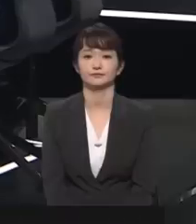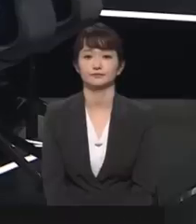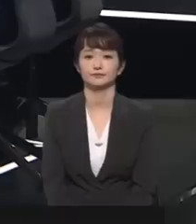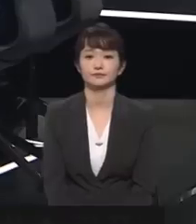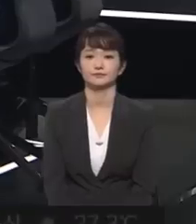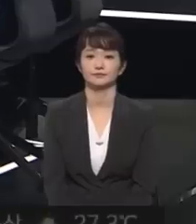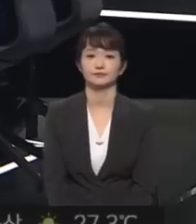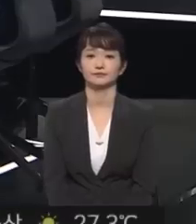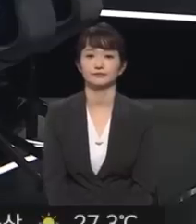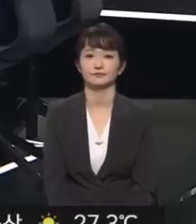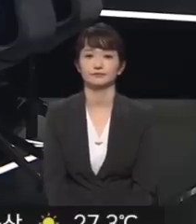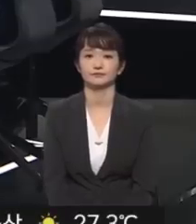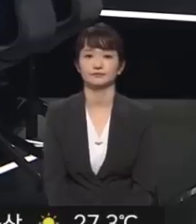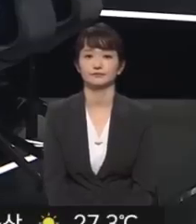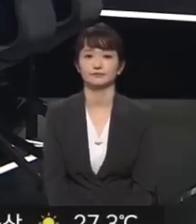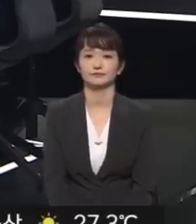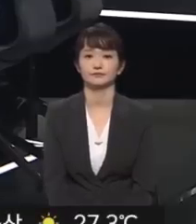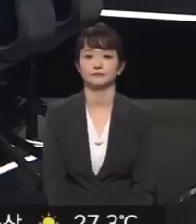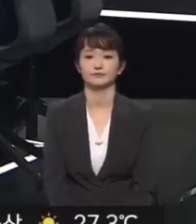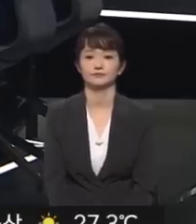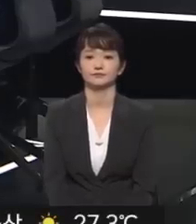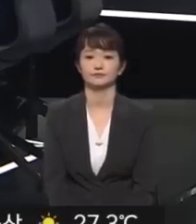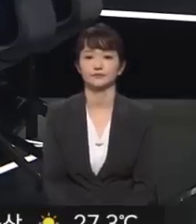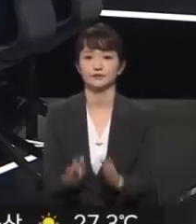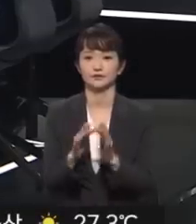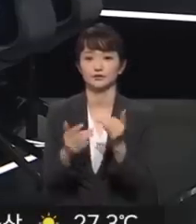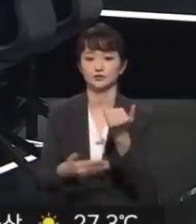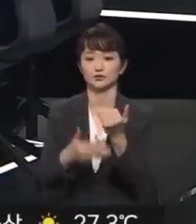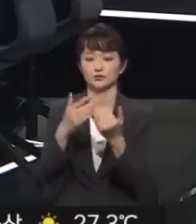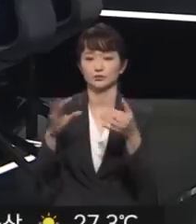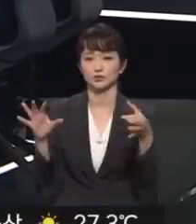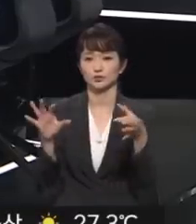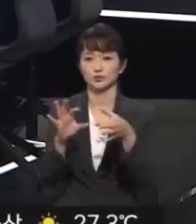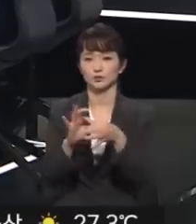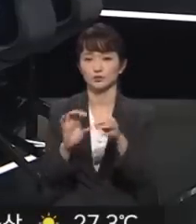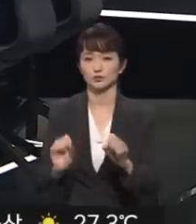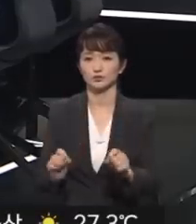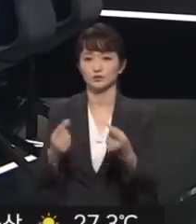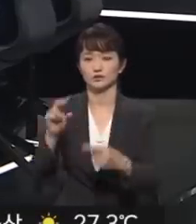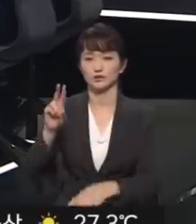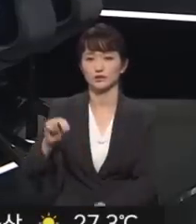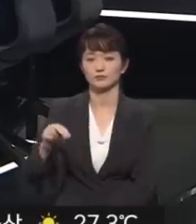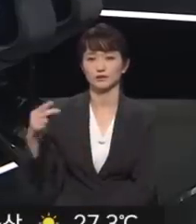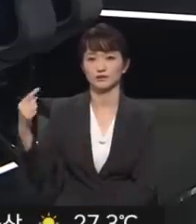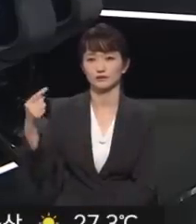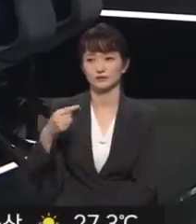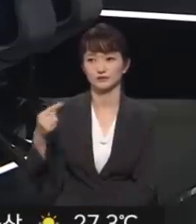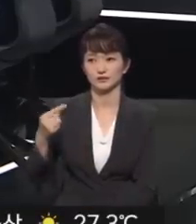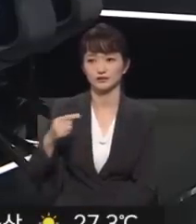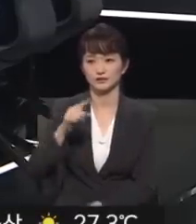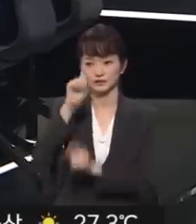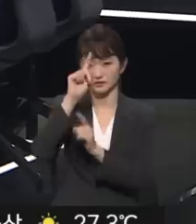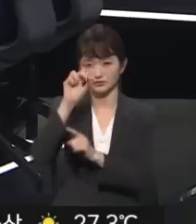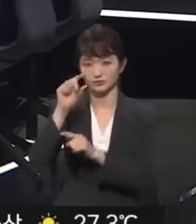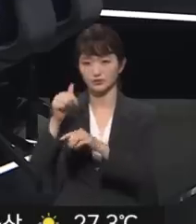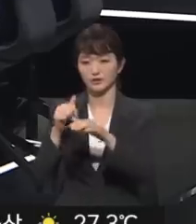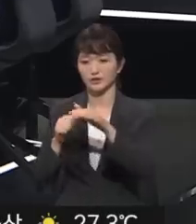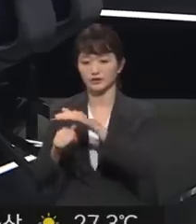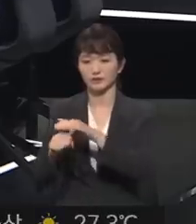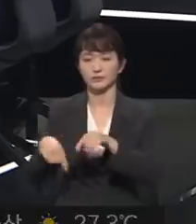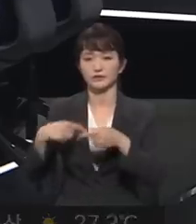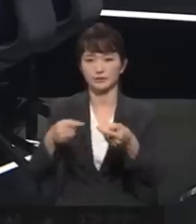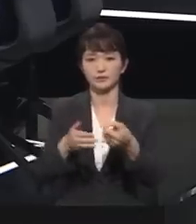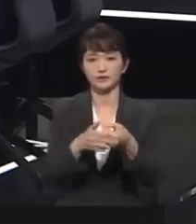예 어 저에게 2제 동시적 조사가 이마나 코 천 명이 훌쩍 넘어섰습니다 추석 전 대비 출연 때문에 또 많이 오신 분도 있겠지만